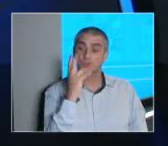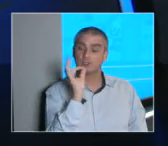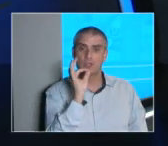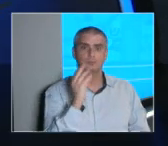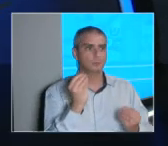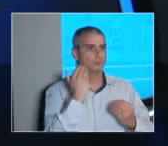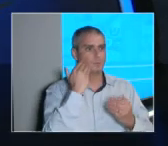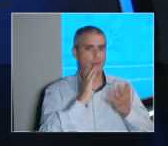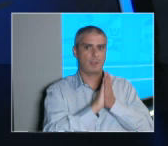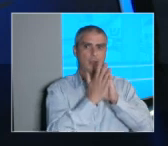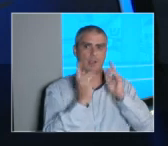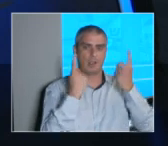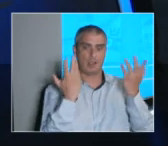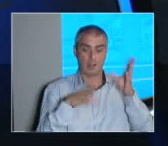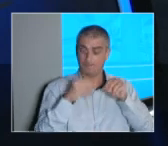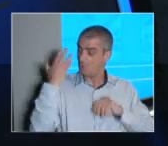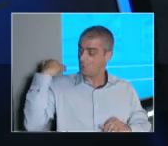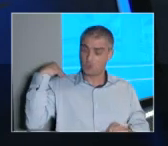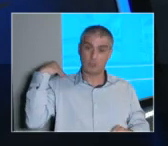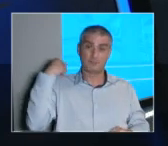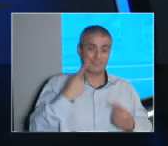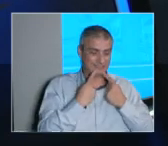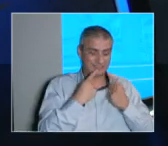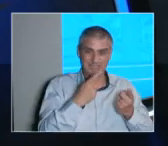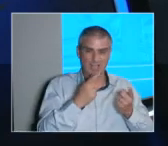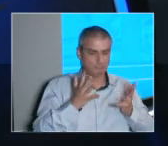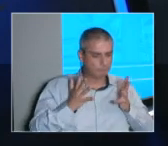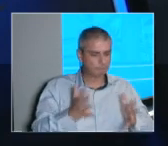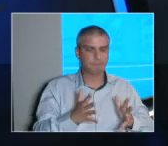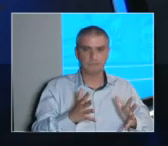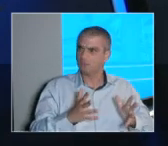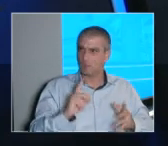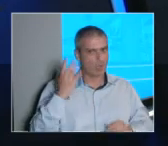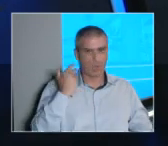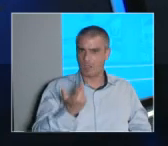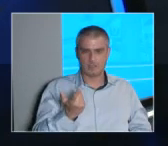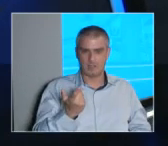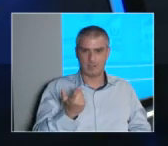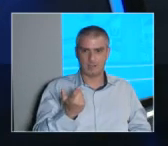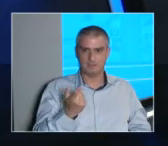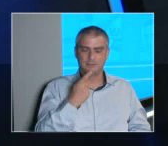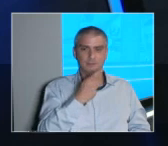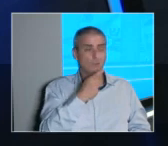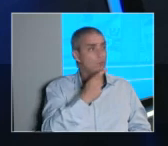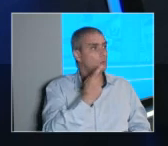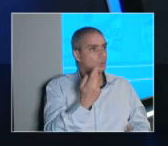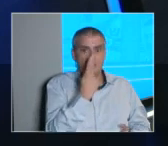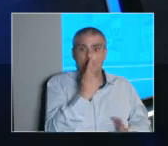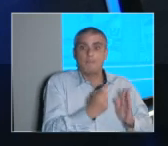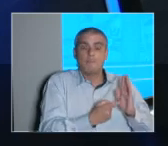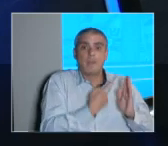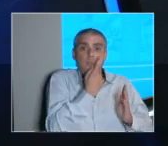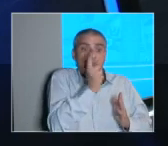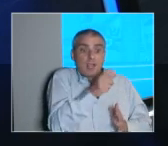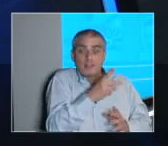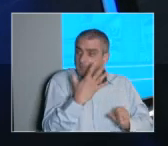מה שהוא קרה באמריקה? בבחירות קודמות, השיח הזה, הוולגריות, הברוטליות, לא מחוץ ללגיטימיות. תראה, פעם ראשונה אדם